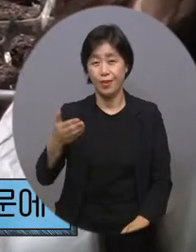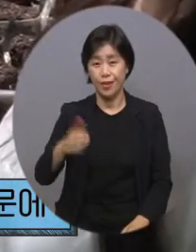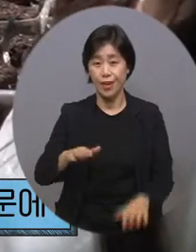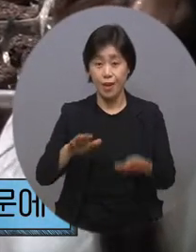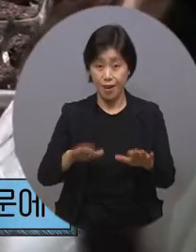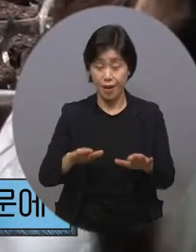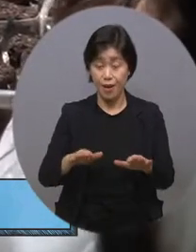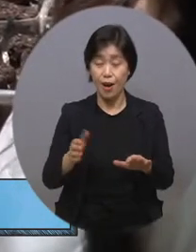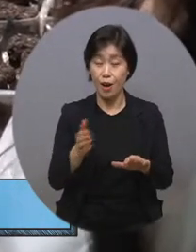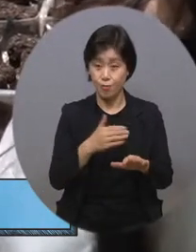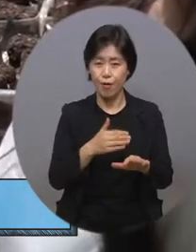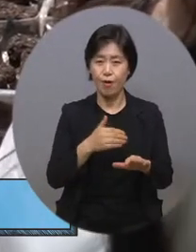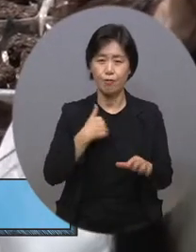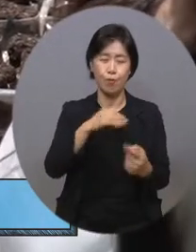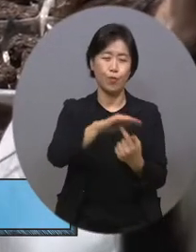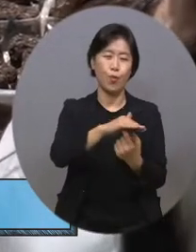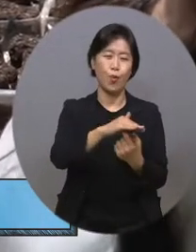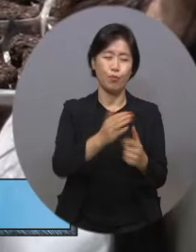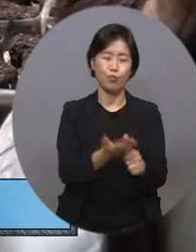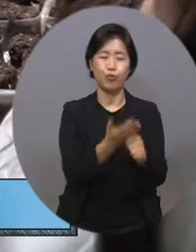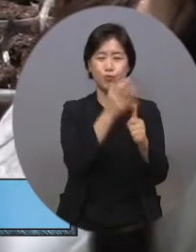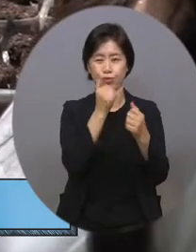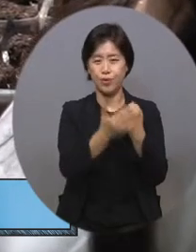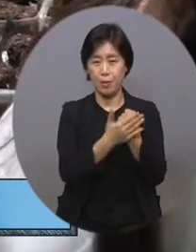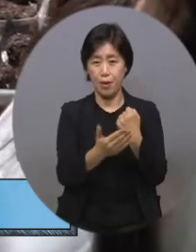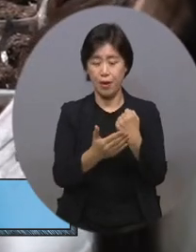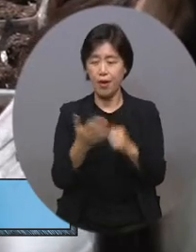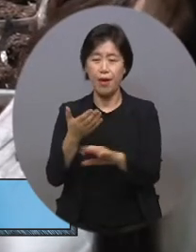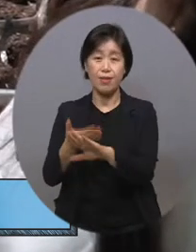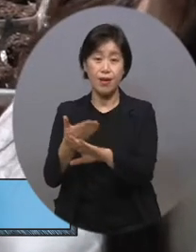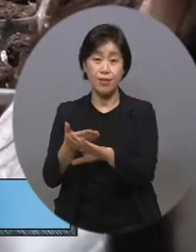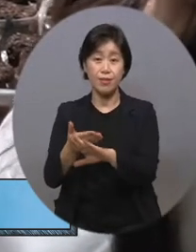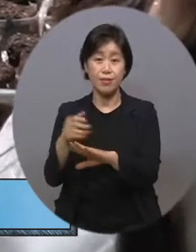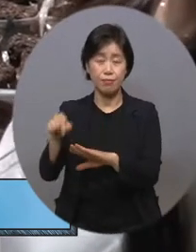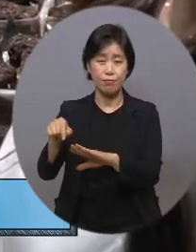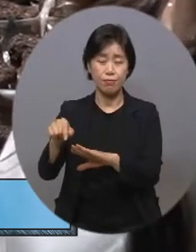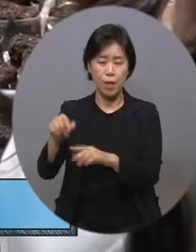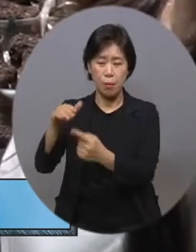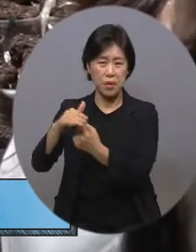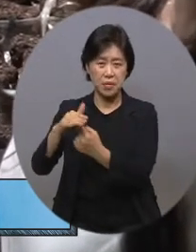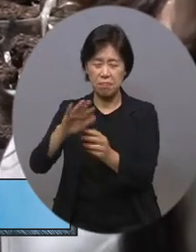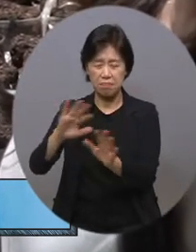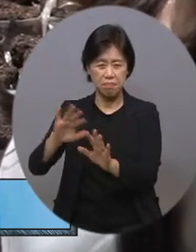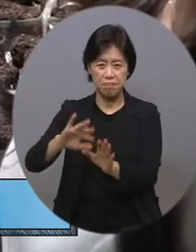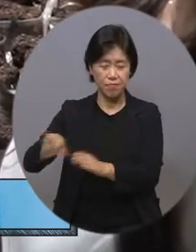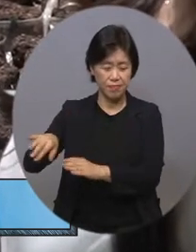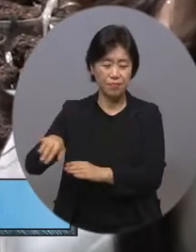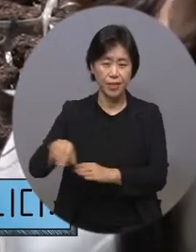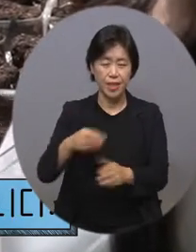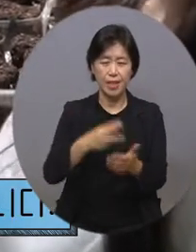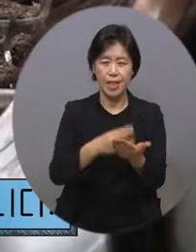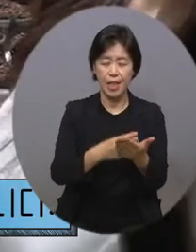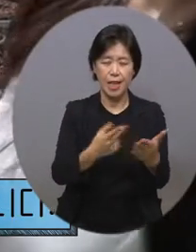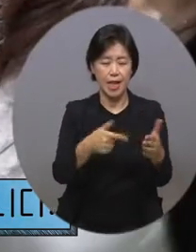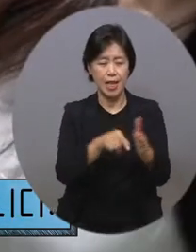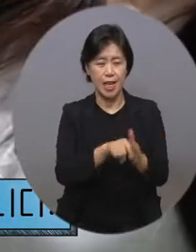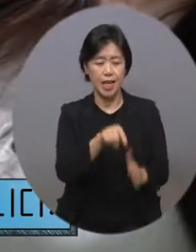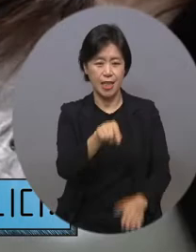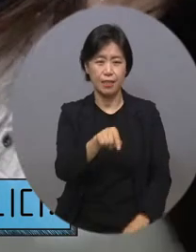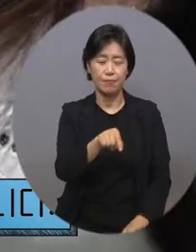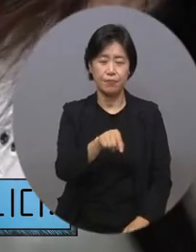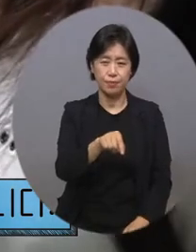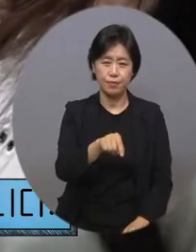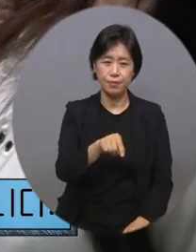표고를 재배하기 때문에 삼겹살을 구워 먹을 때 다른 버섯이 아닌 표고버섯을 구워 먹었을 때 고기의 식감도 나고 향도 좋고